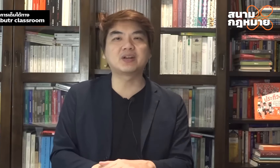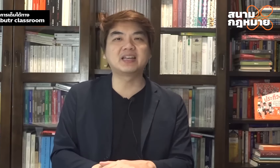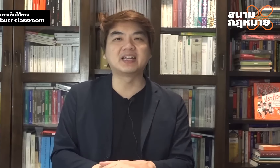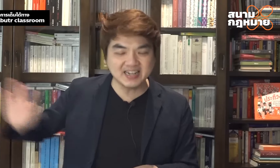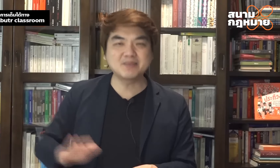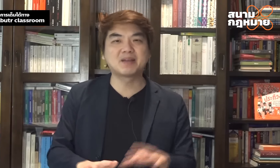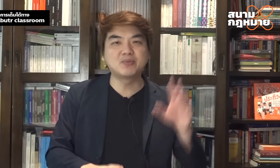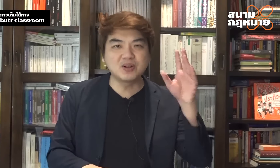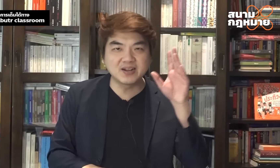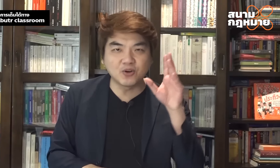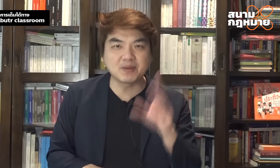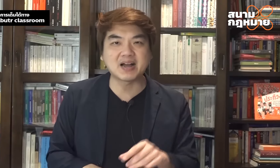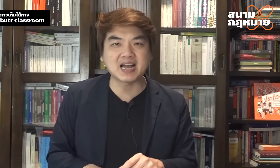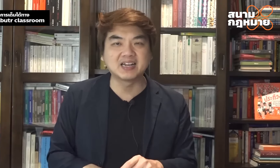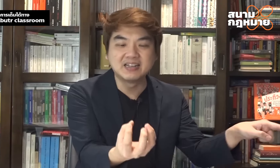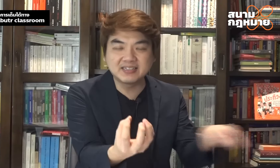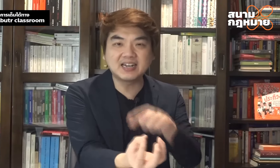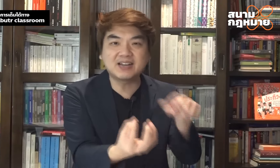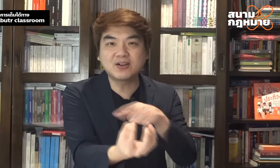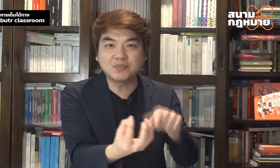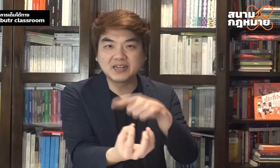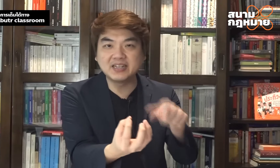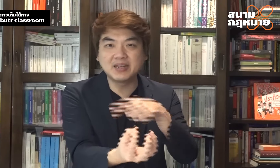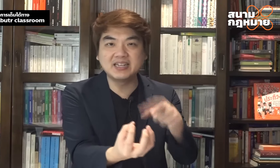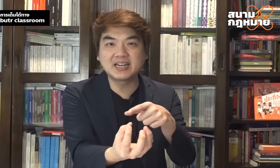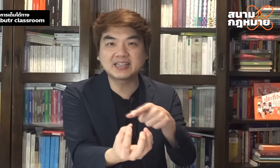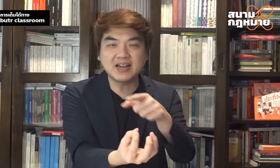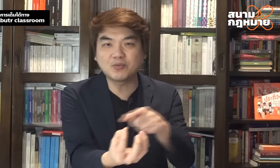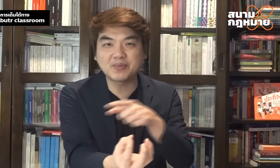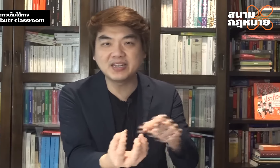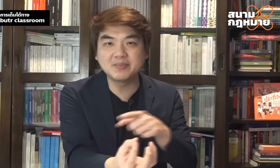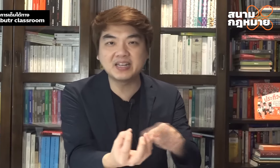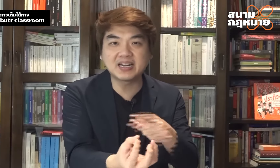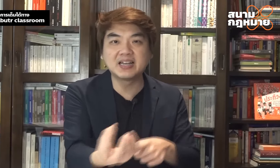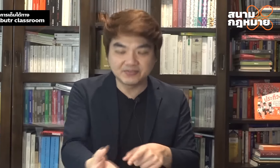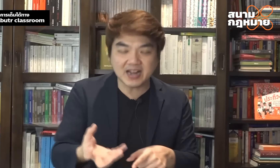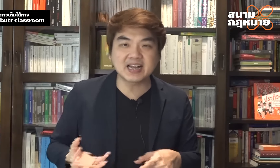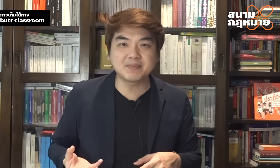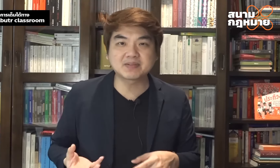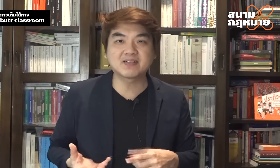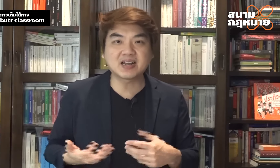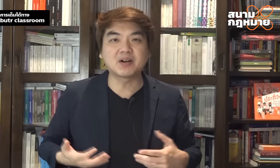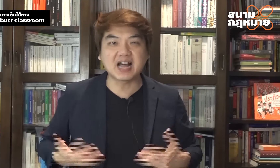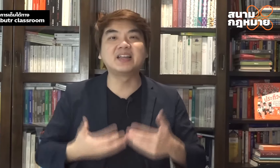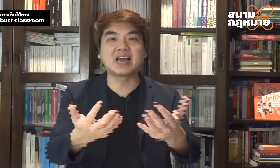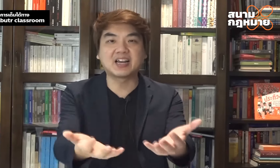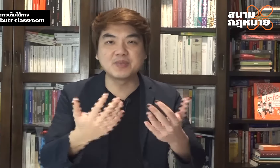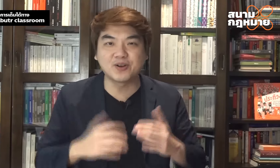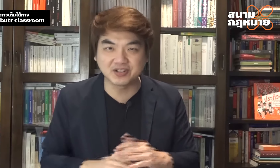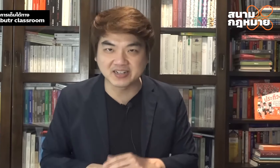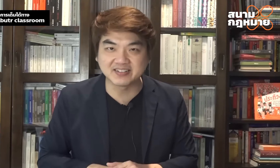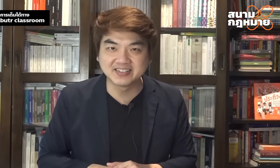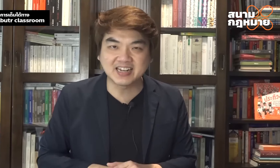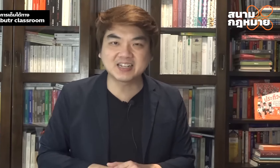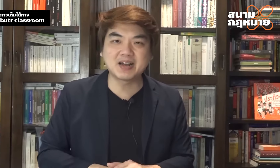รัฐมนตรีนี่มันพูดเรื่องงบประมาณเสร็จแล้วทั้งงบมันดีไม่ดียังไงตั้งงบแบบนี้ดีไม่ดียังไงฝ่ายค้านแบบก้าวไกลเขาบอกอ่ะนี่ไงเขามี